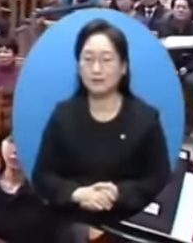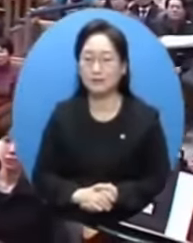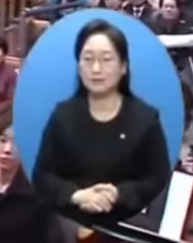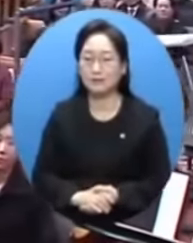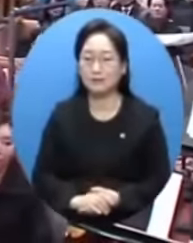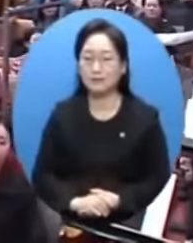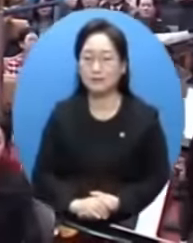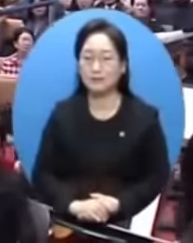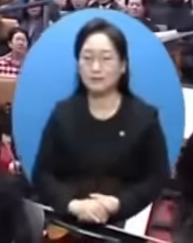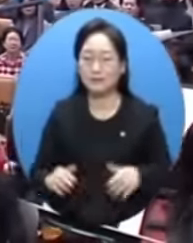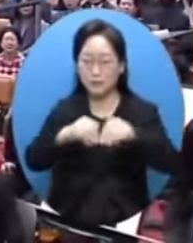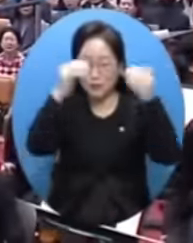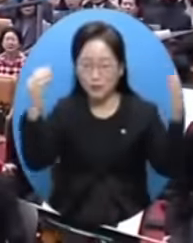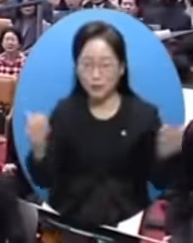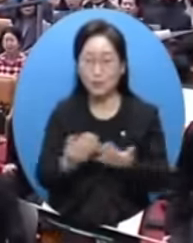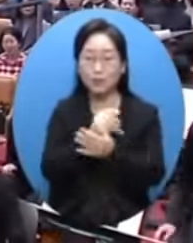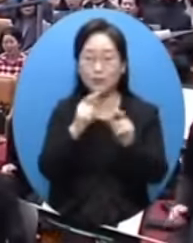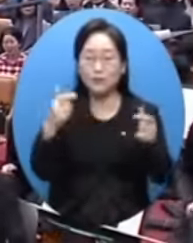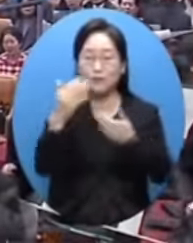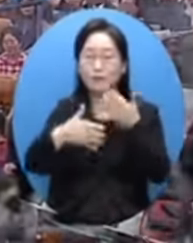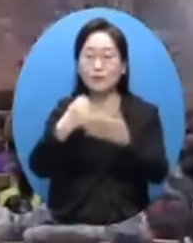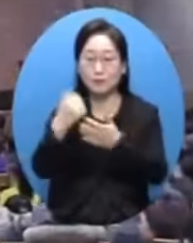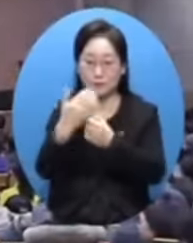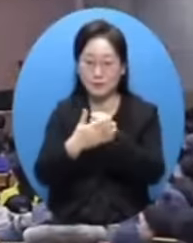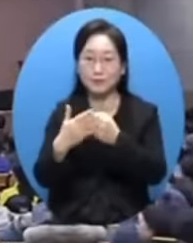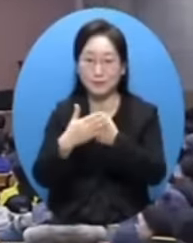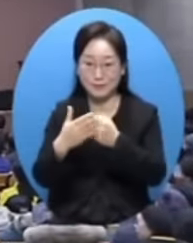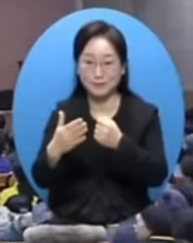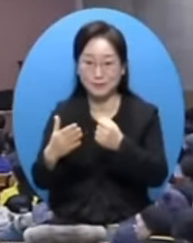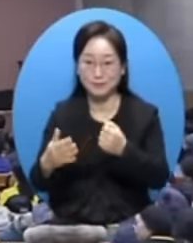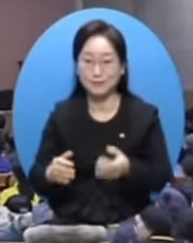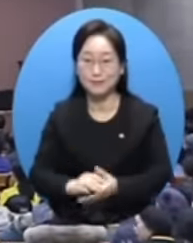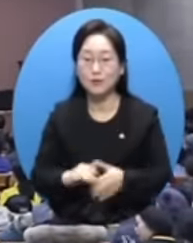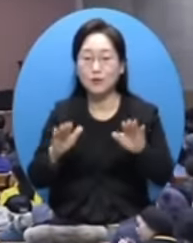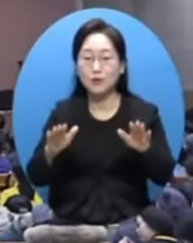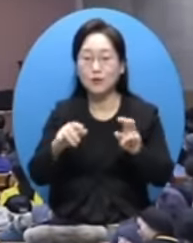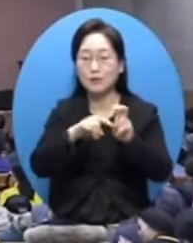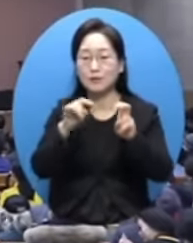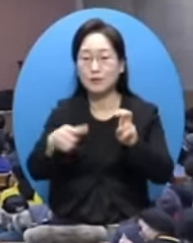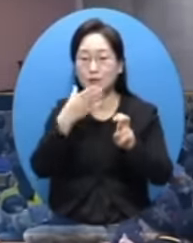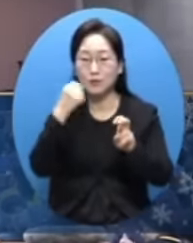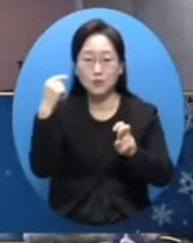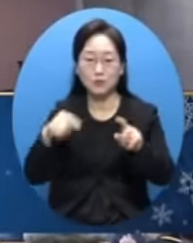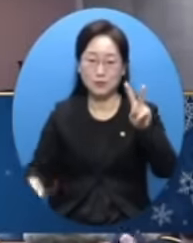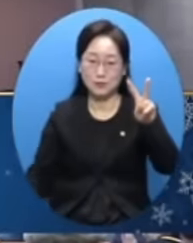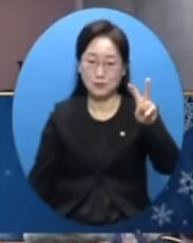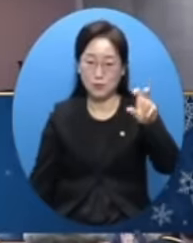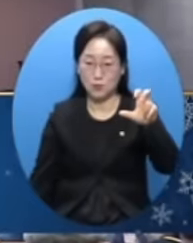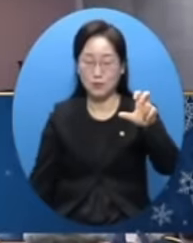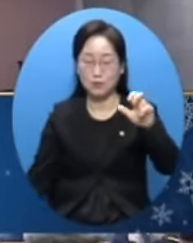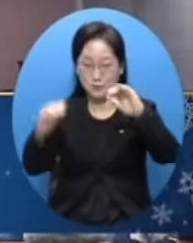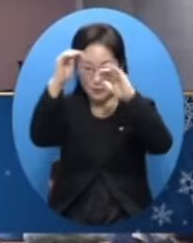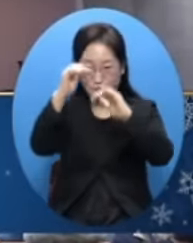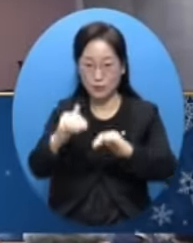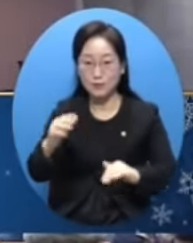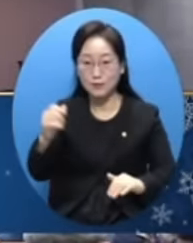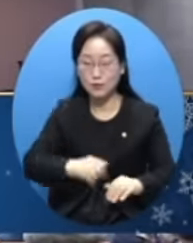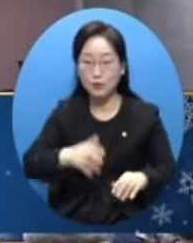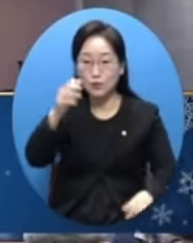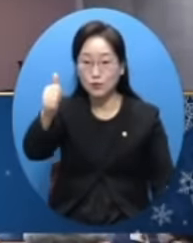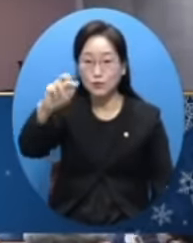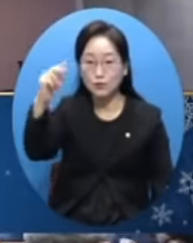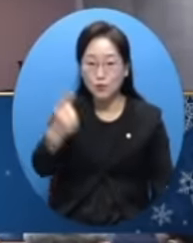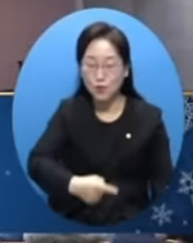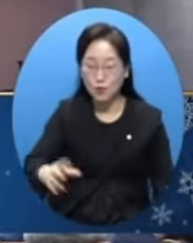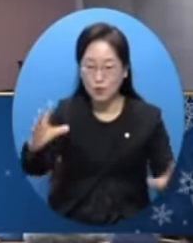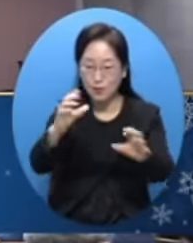은혜입니다든 모든 것이 하나님의 은혜입니다 아멘 오늘 마태복음 25장을 본문으로 해서 주인이 돌아와